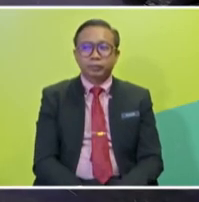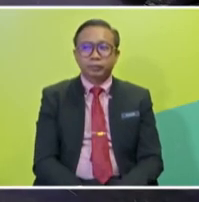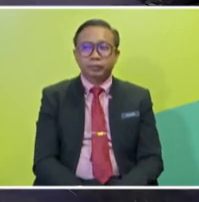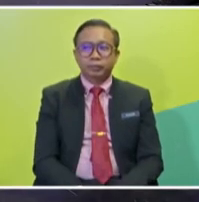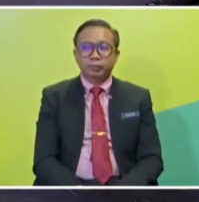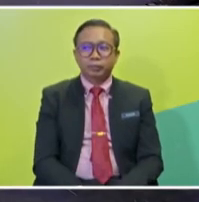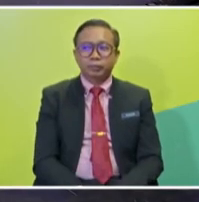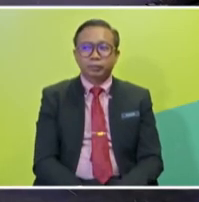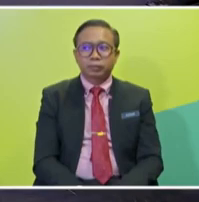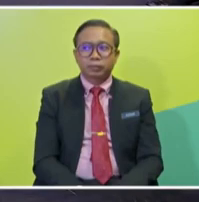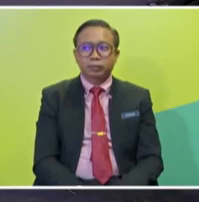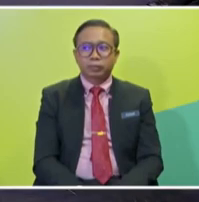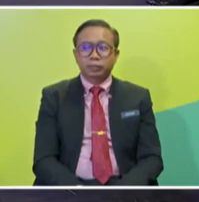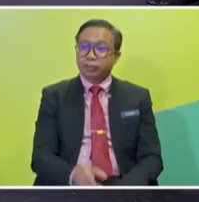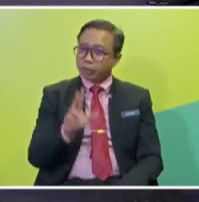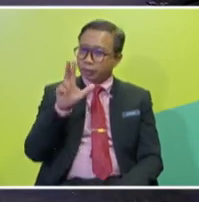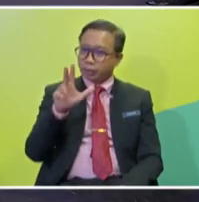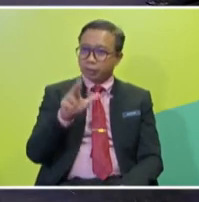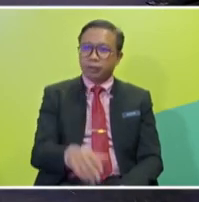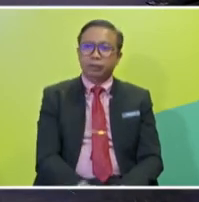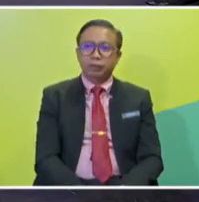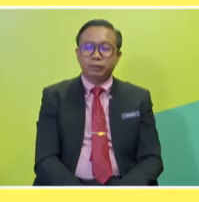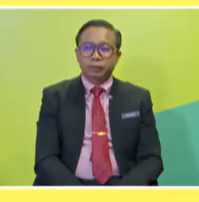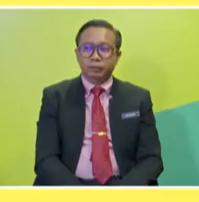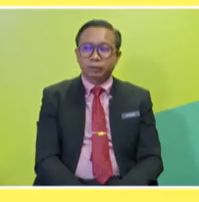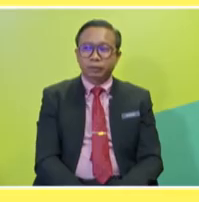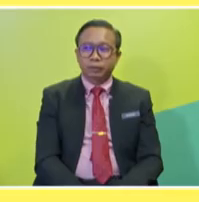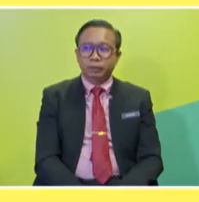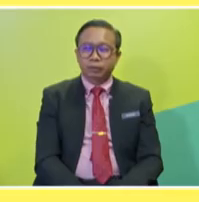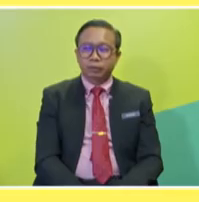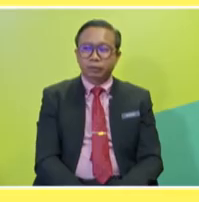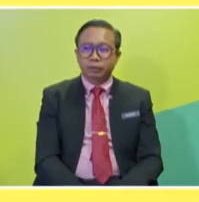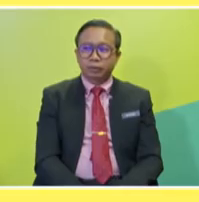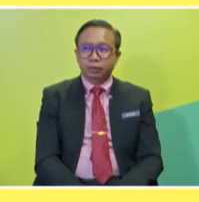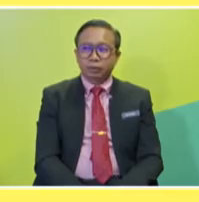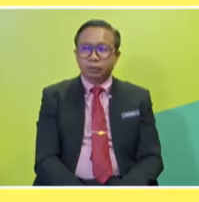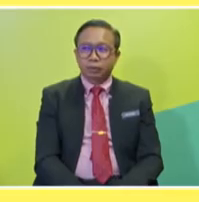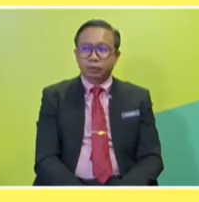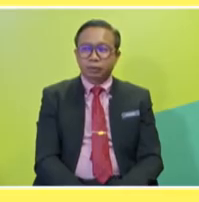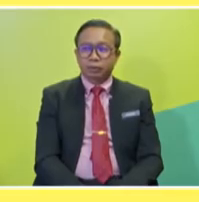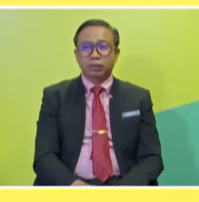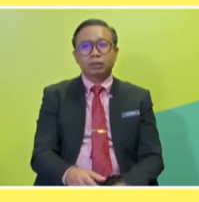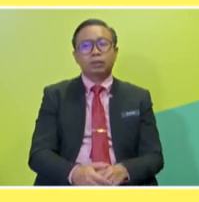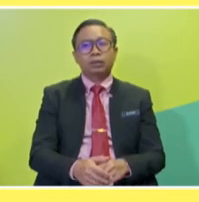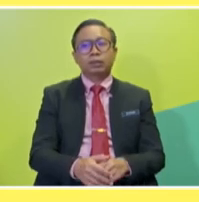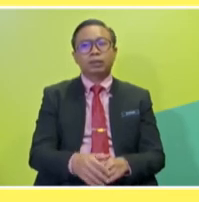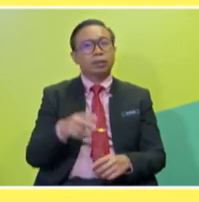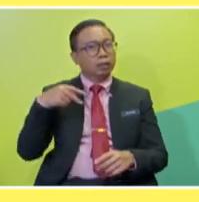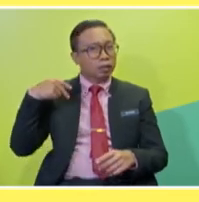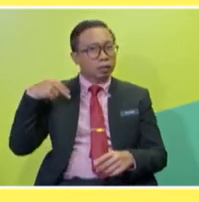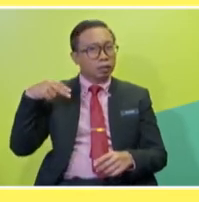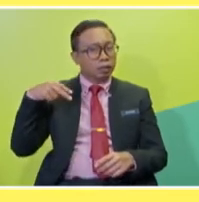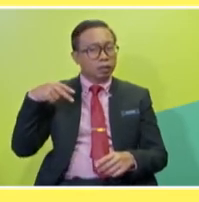Oke kita sambung kepada yang ketiga kita bagaimana dulu selaput renang